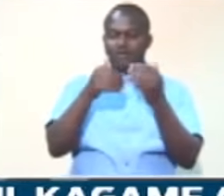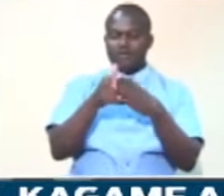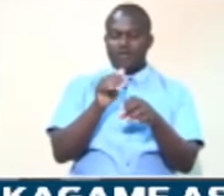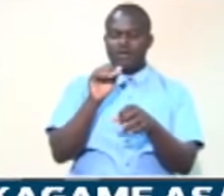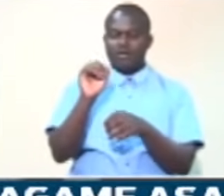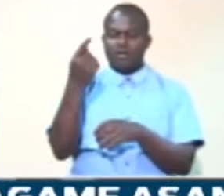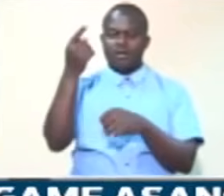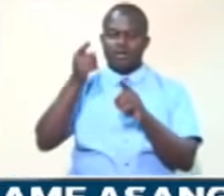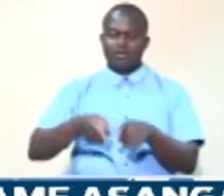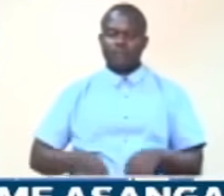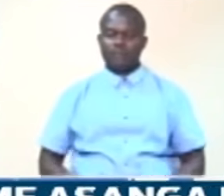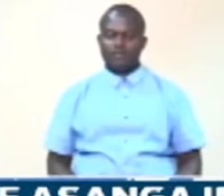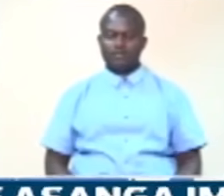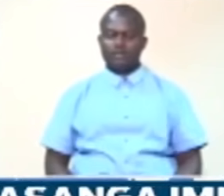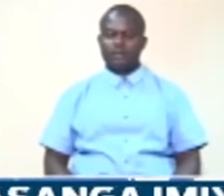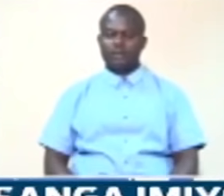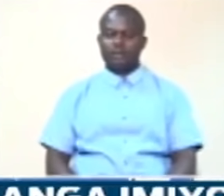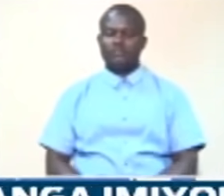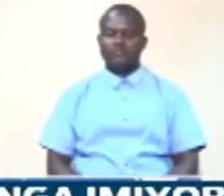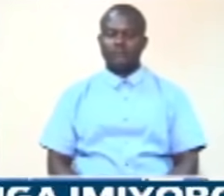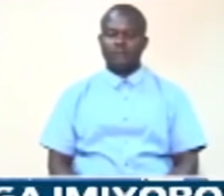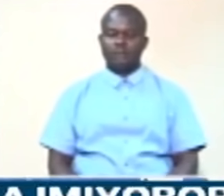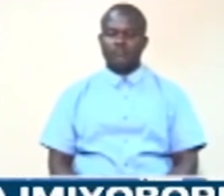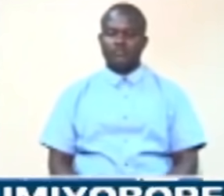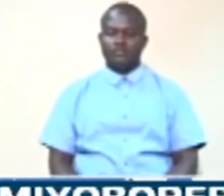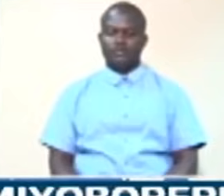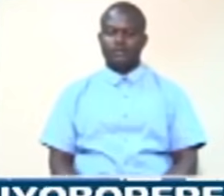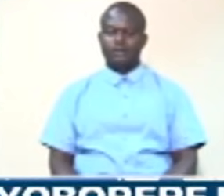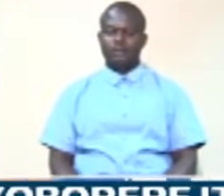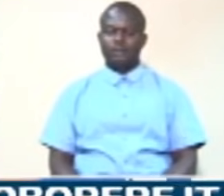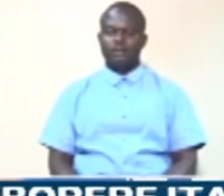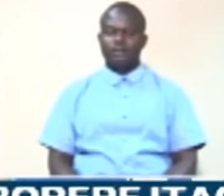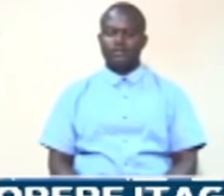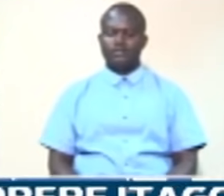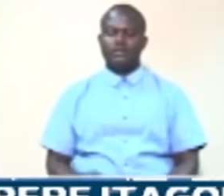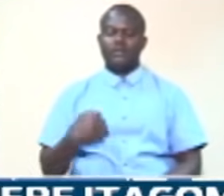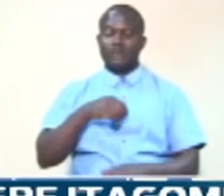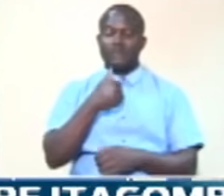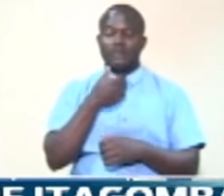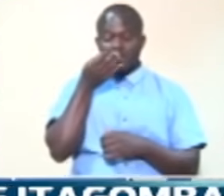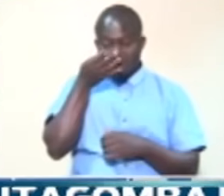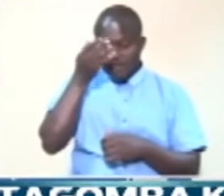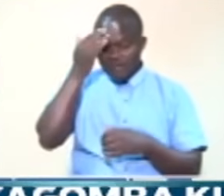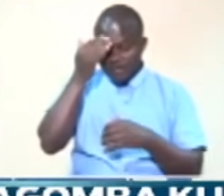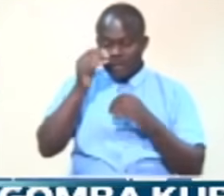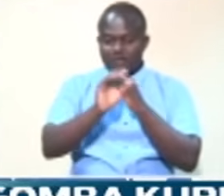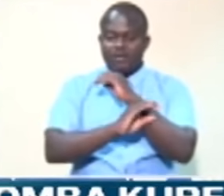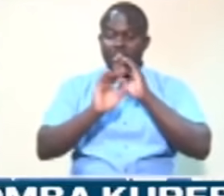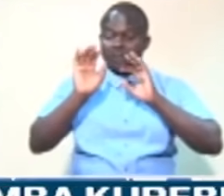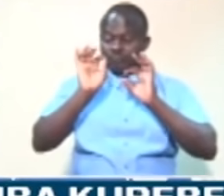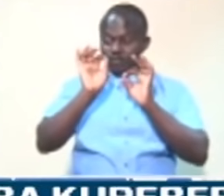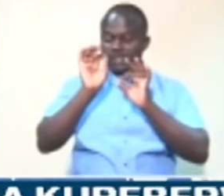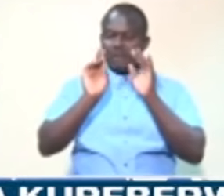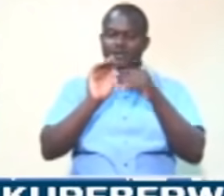mbere bakirukandagiramo. I would like to get to know this marvelous country that everybody's talking about. Fitamatsiko yo kumenya iki gihugu gitangaje buri wese